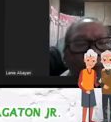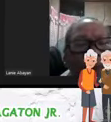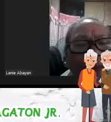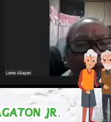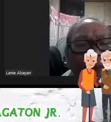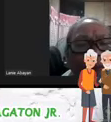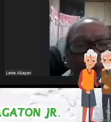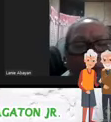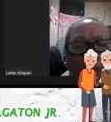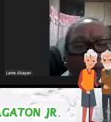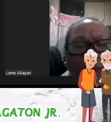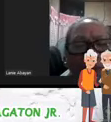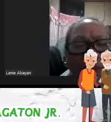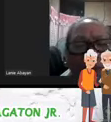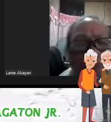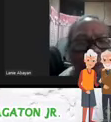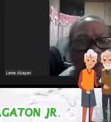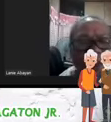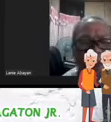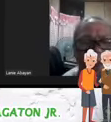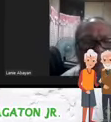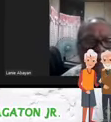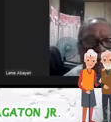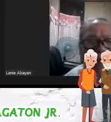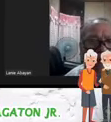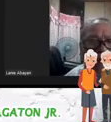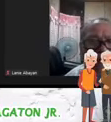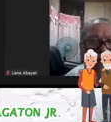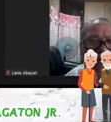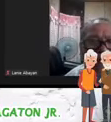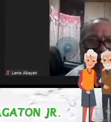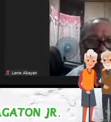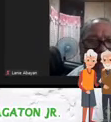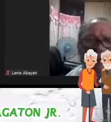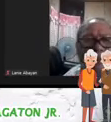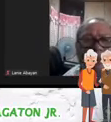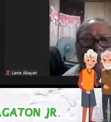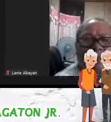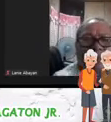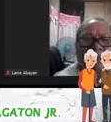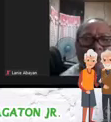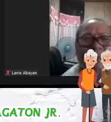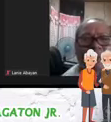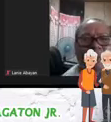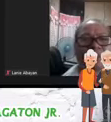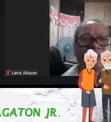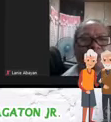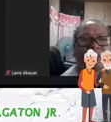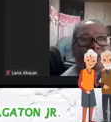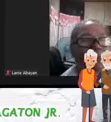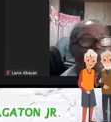Okay. So, yan ang una nating ano, kumbaga unang diskusyon natin na talagang